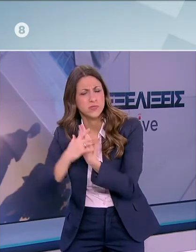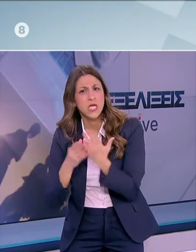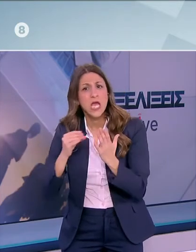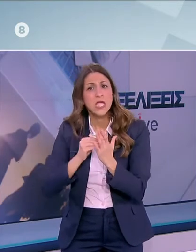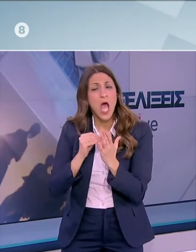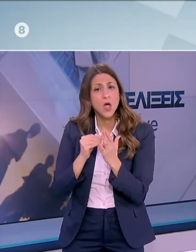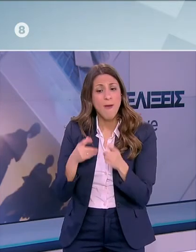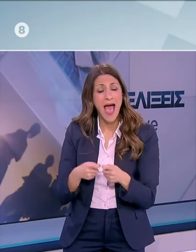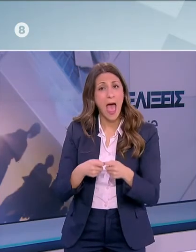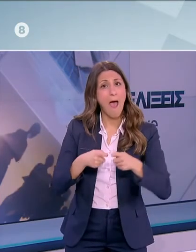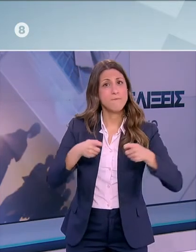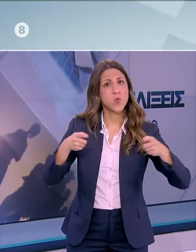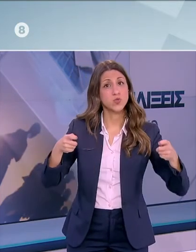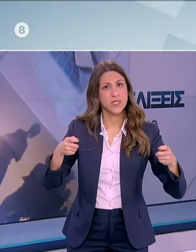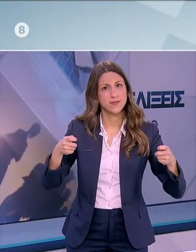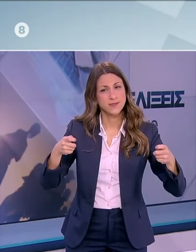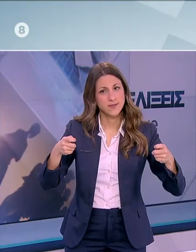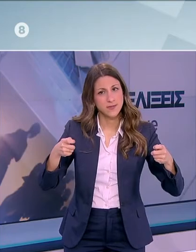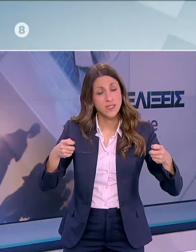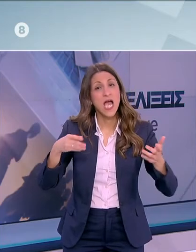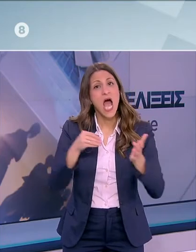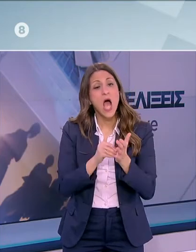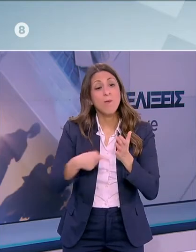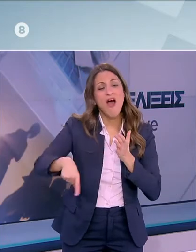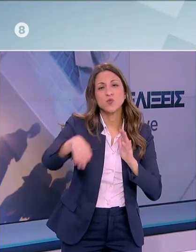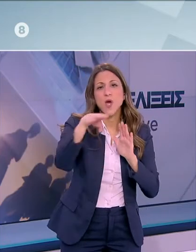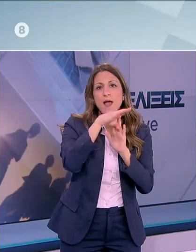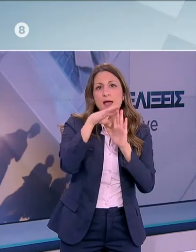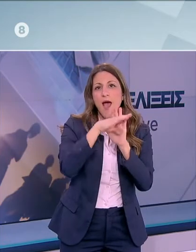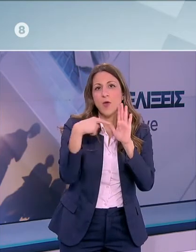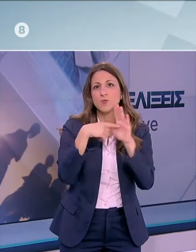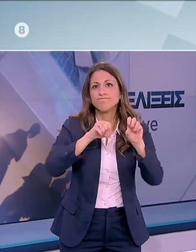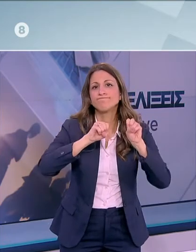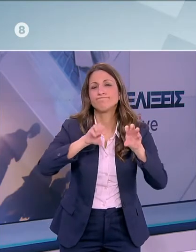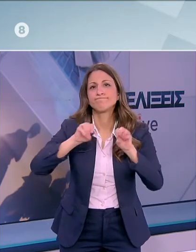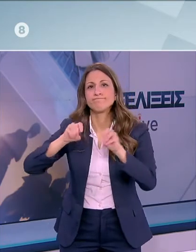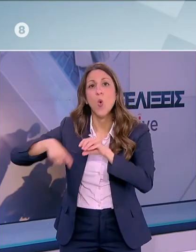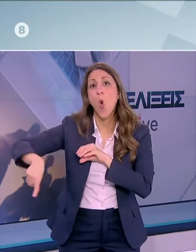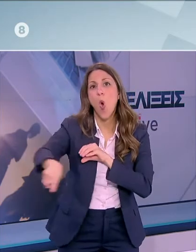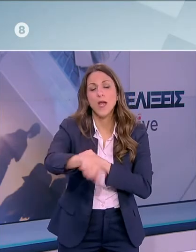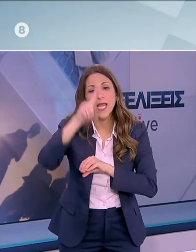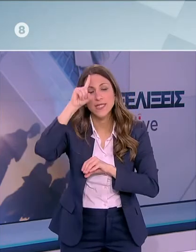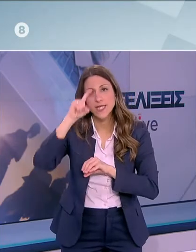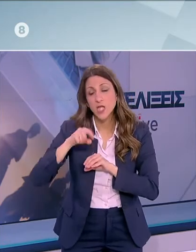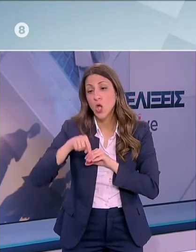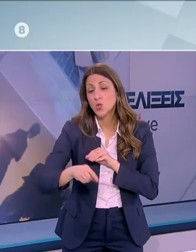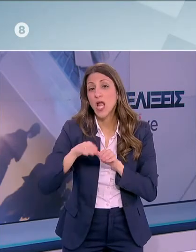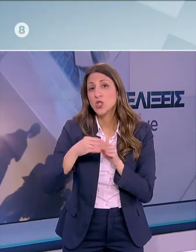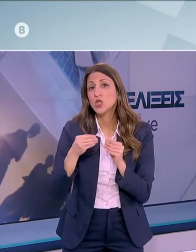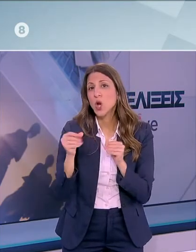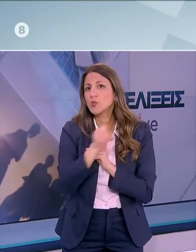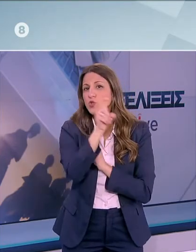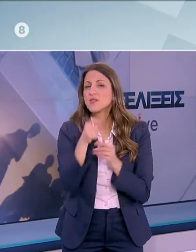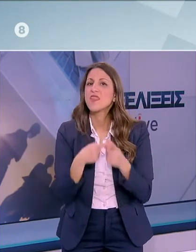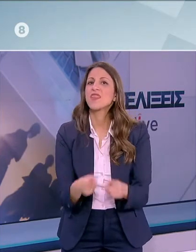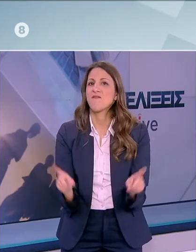επαγρύπνηση, επιφυλακή, επενδύοντας στην εκπαίδευση σε αυτούς τους κανόνες υγιεινής, θα ζήσουμε με διαφορετικό τρόπο για ένα μικρό χρονικό διάστημα, αλλά δεν θα χάσουμε